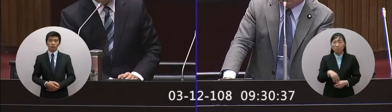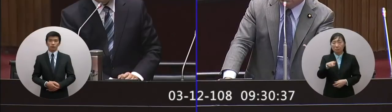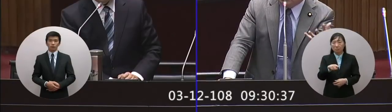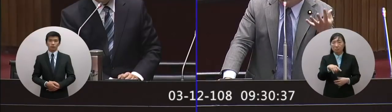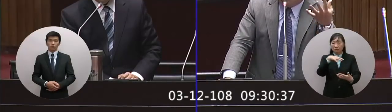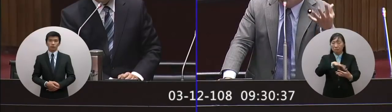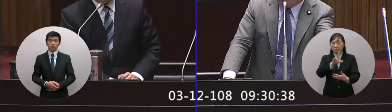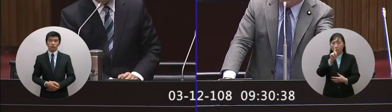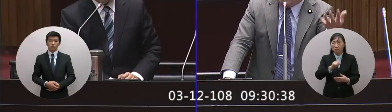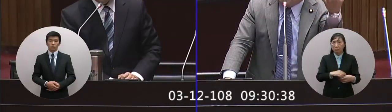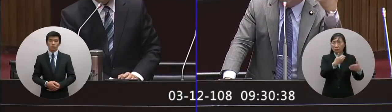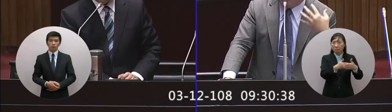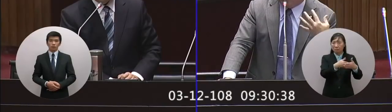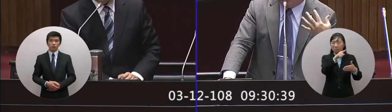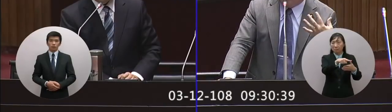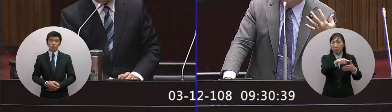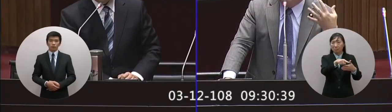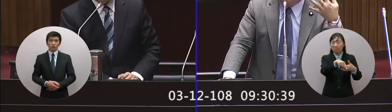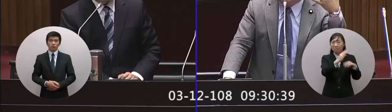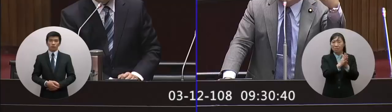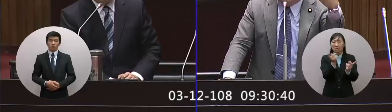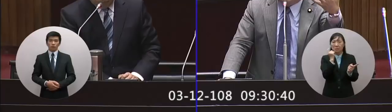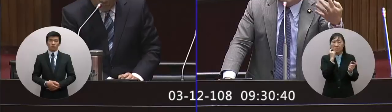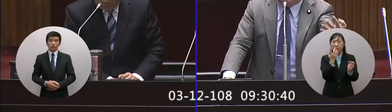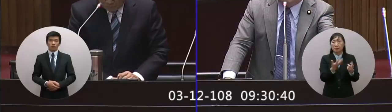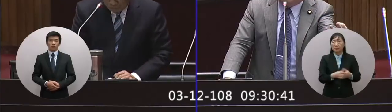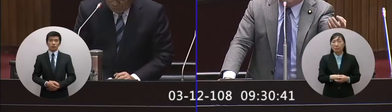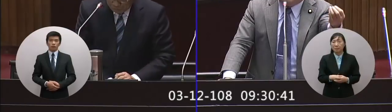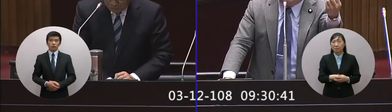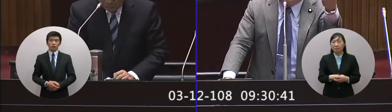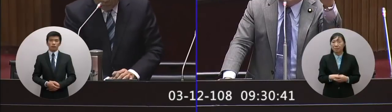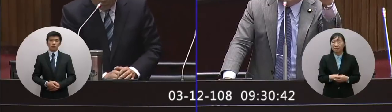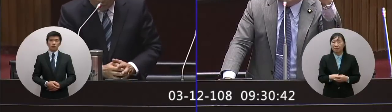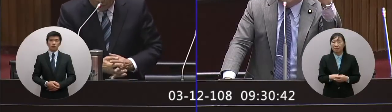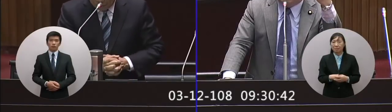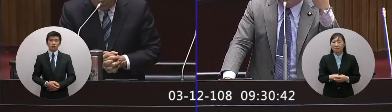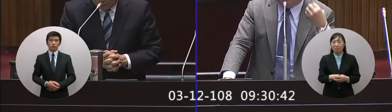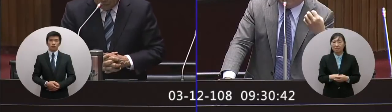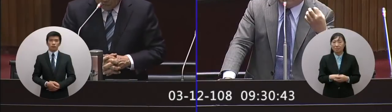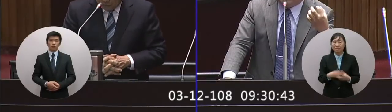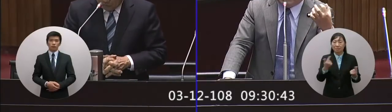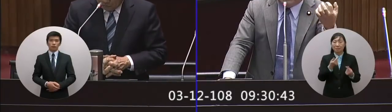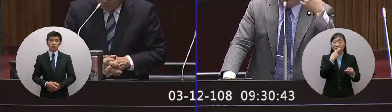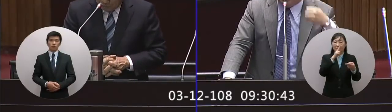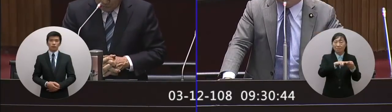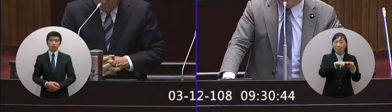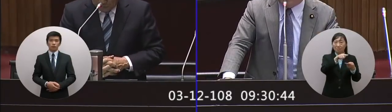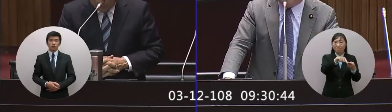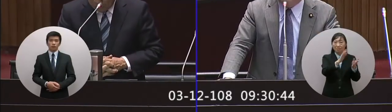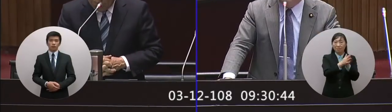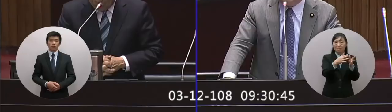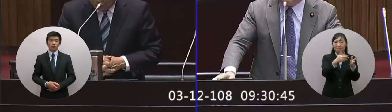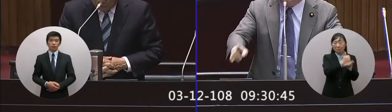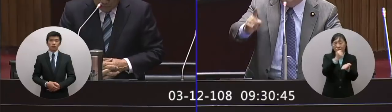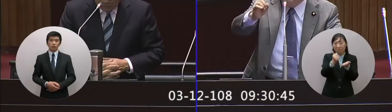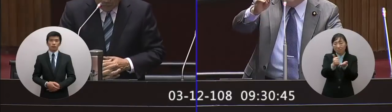关系到一个东西，中国大量的包裹跟这个 这个邮包啊大量进出台